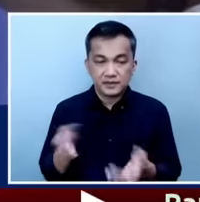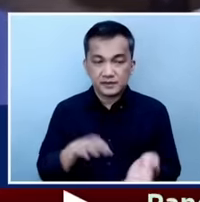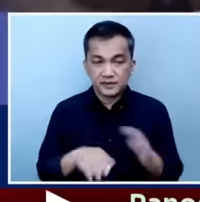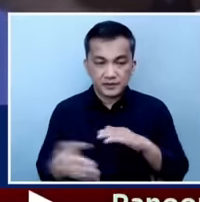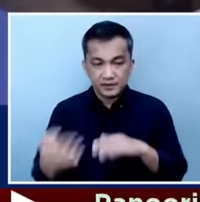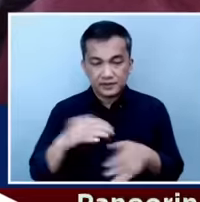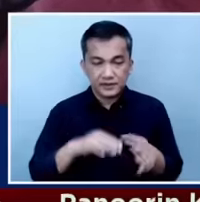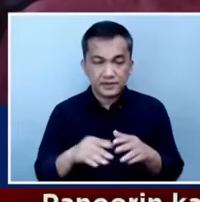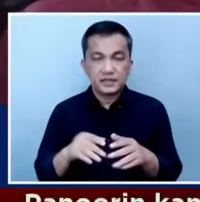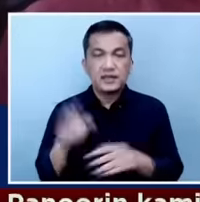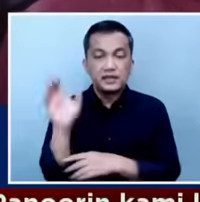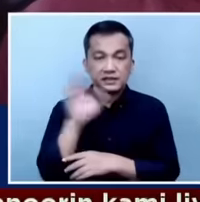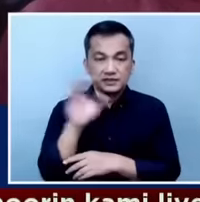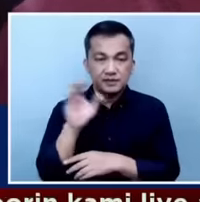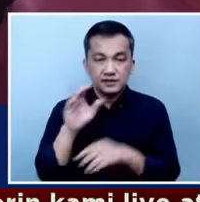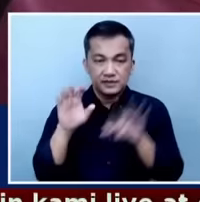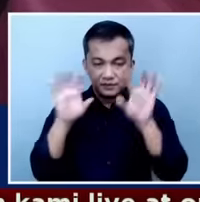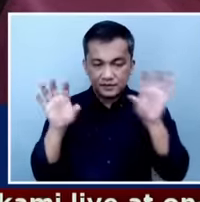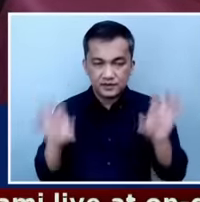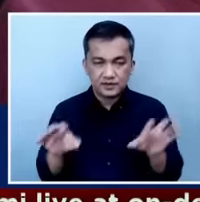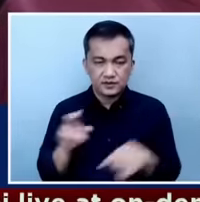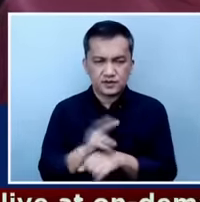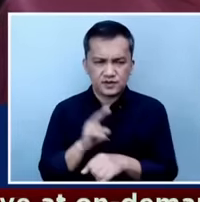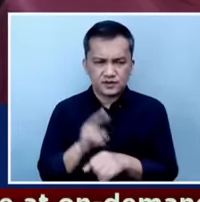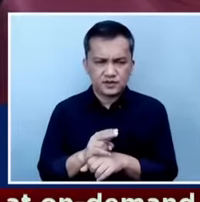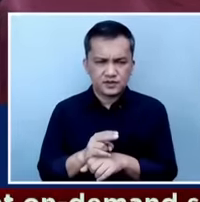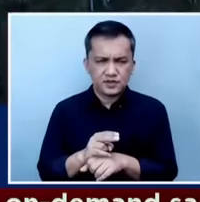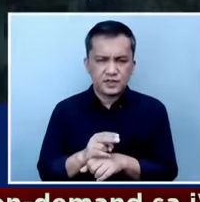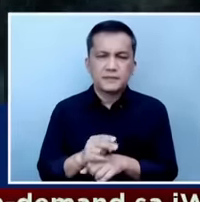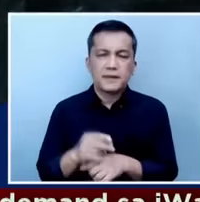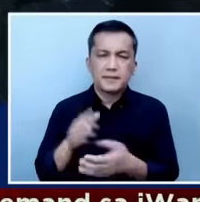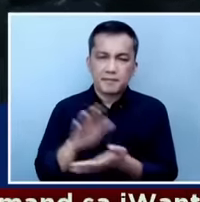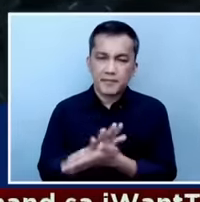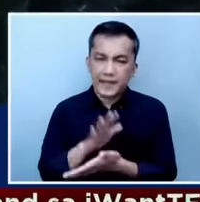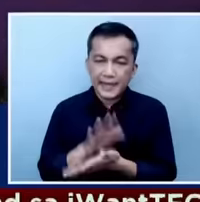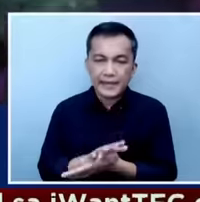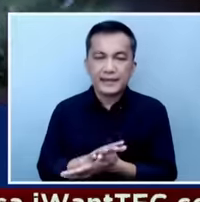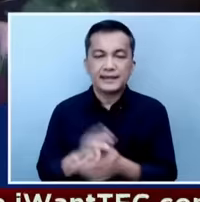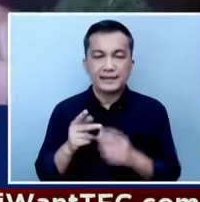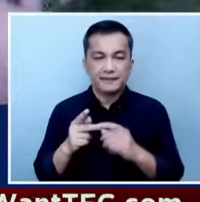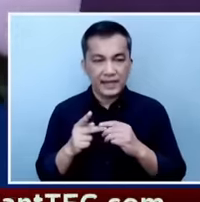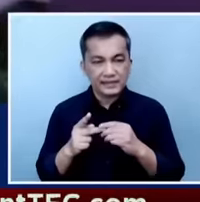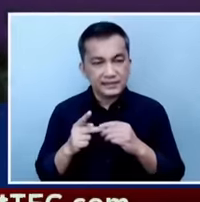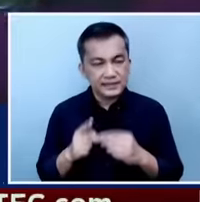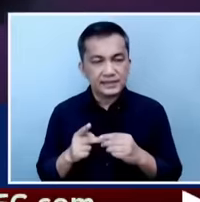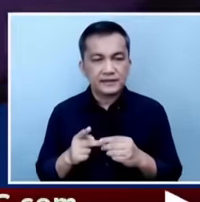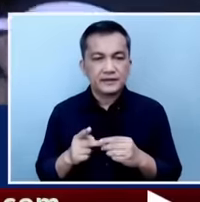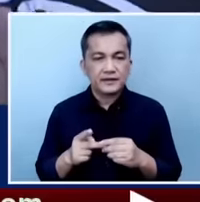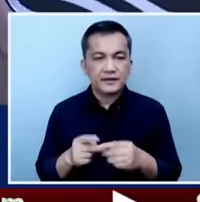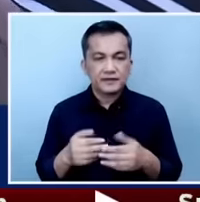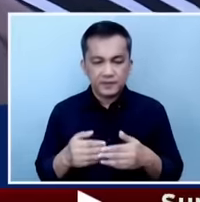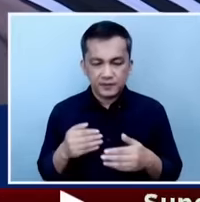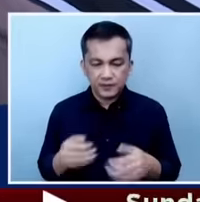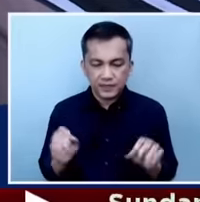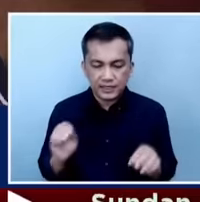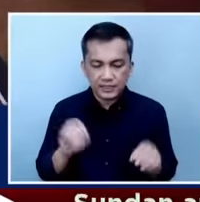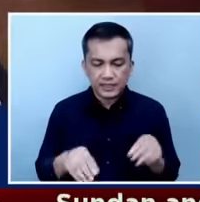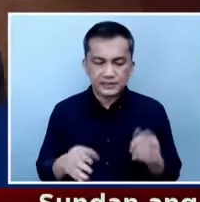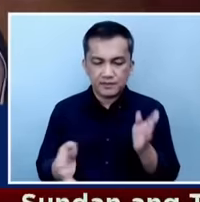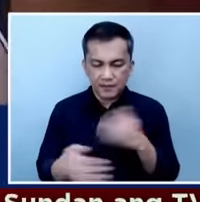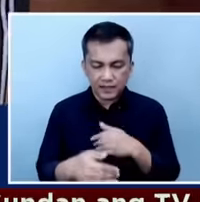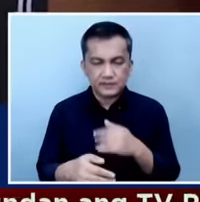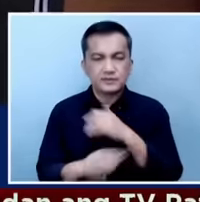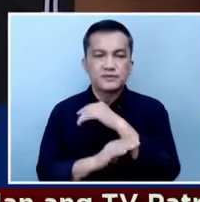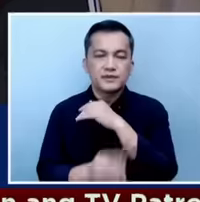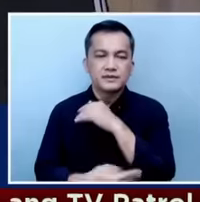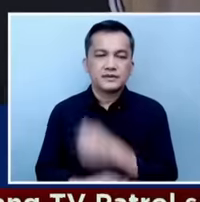Christmas decorations ang gumamit ng dyaryo o papel at plastic bago ilagay sa box o bag.